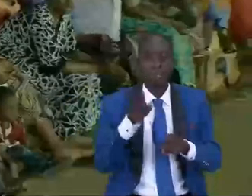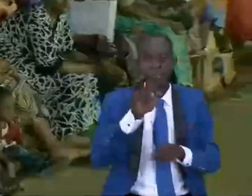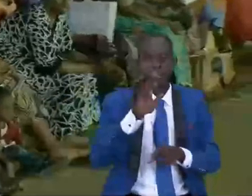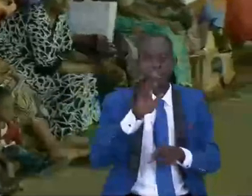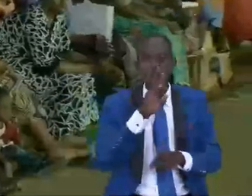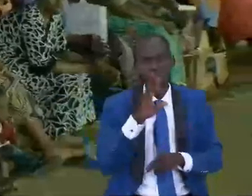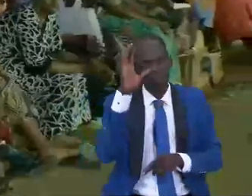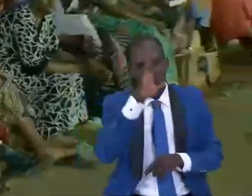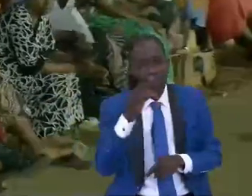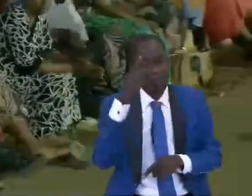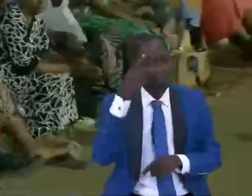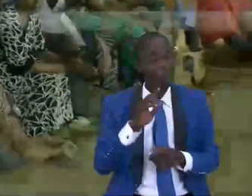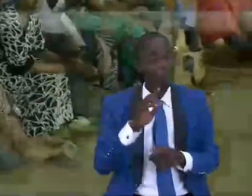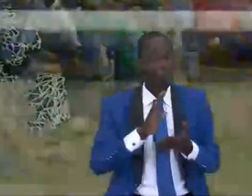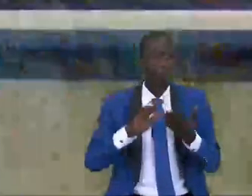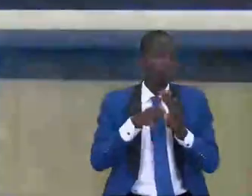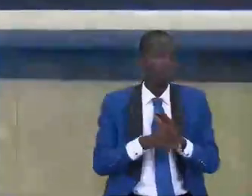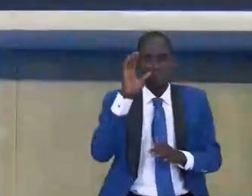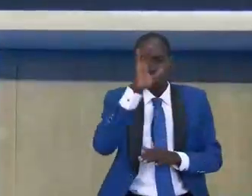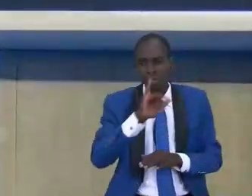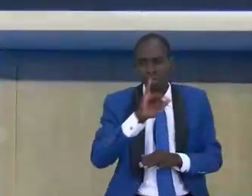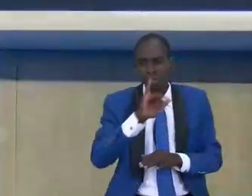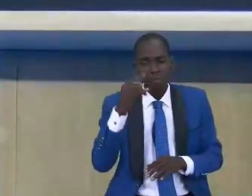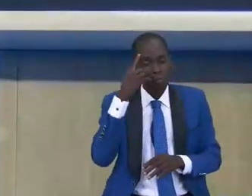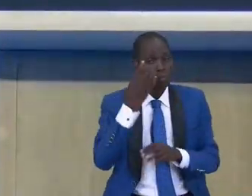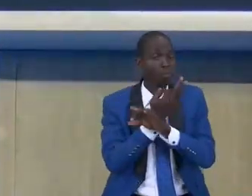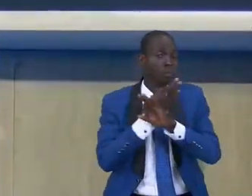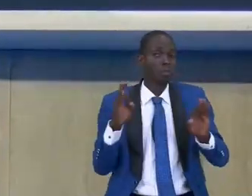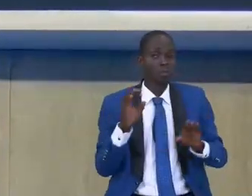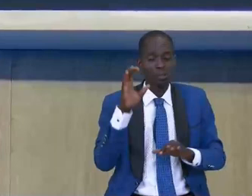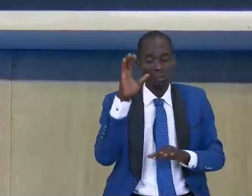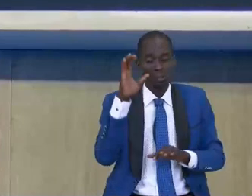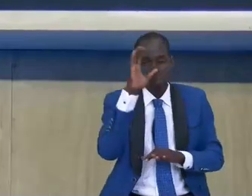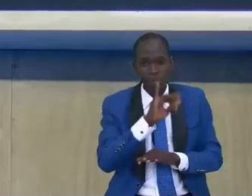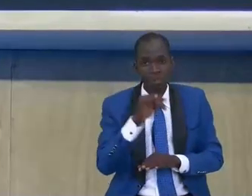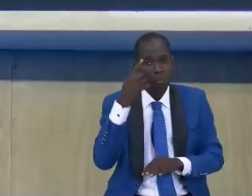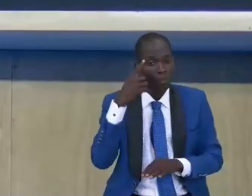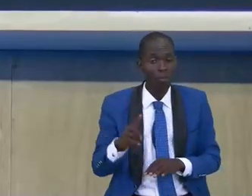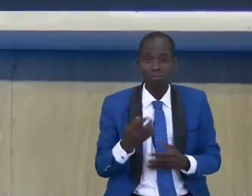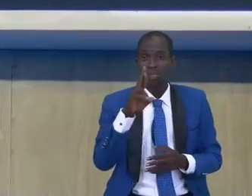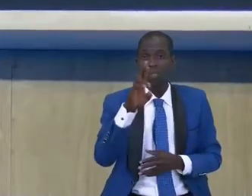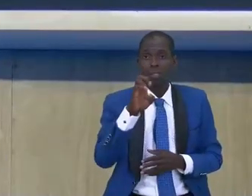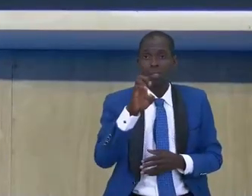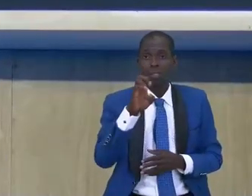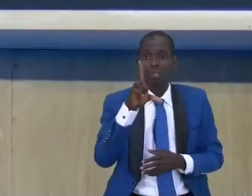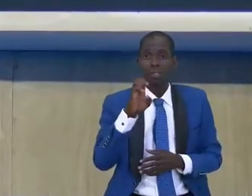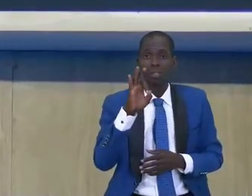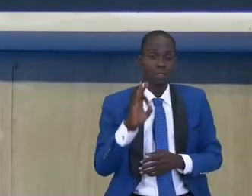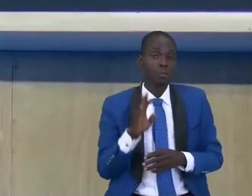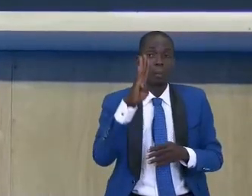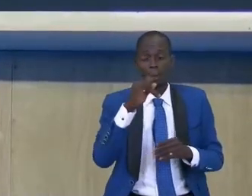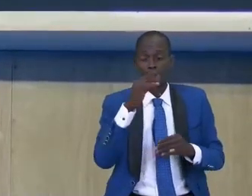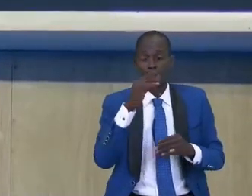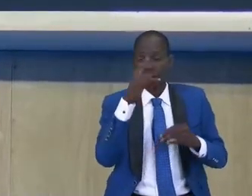Comme nous cherchons le pardon et nous cherchons la libération, nous cherchons l'affranchissement,